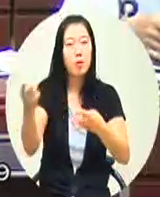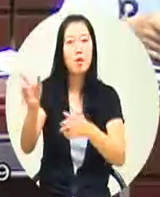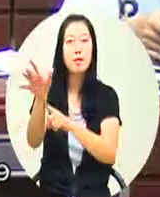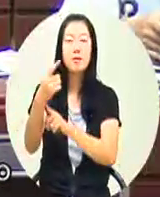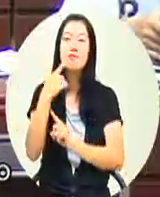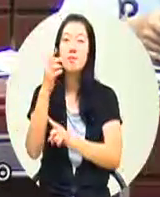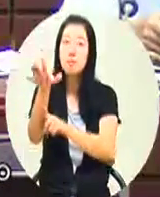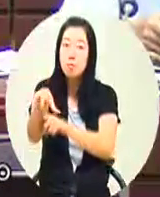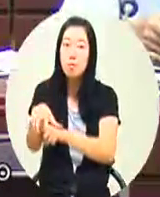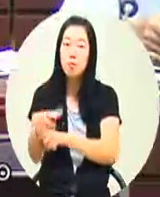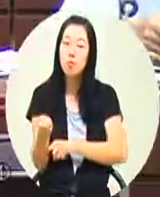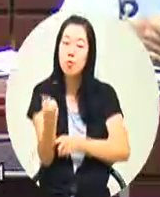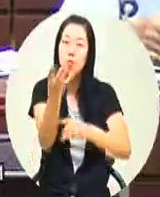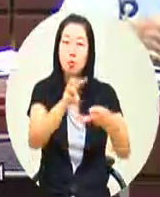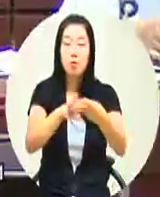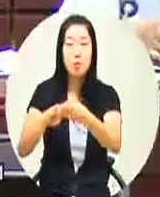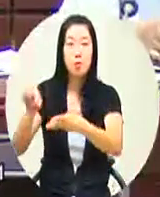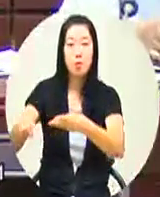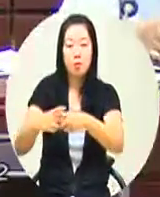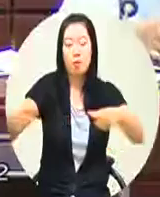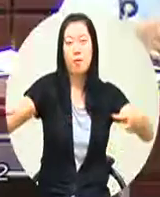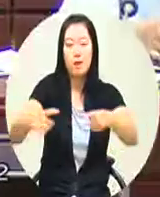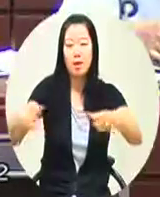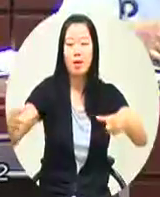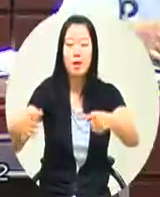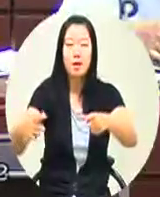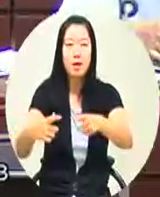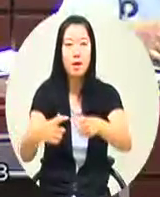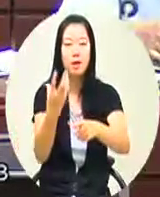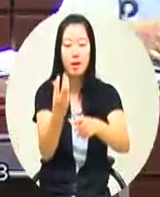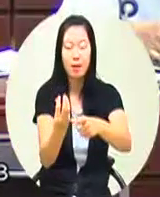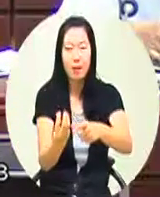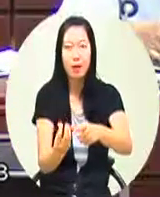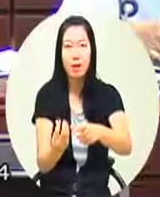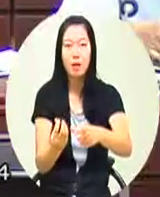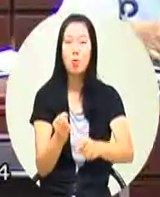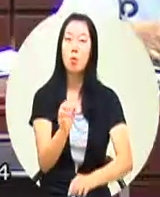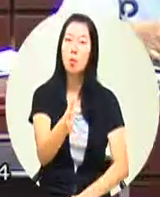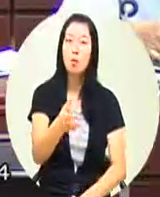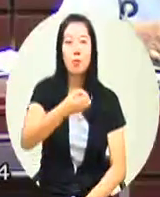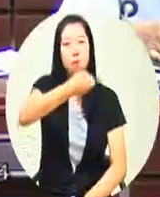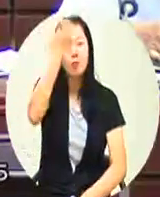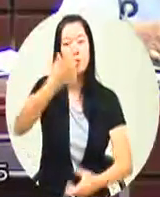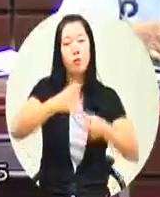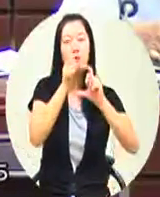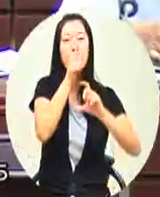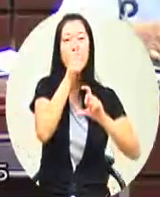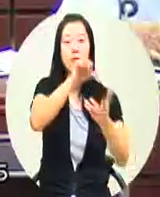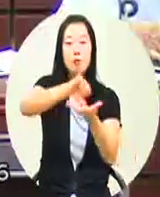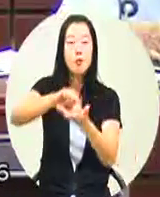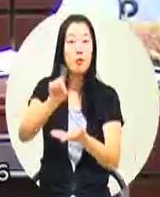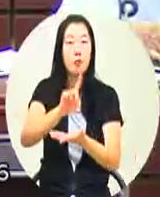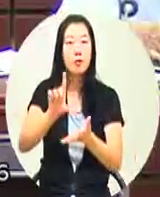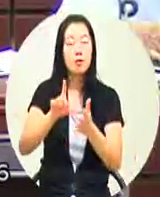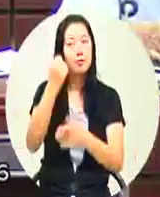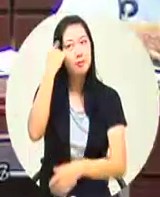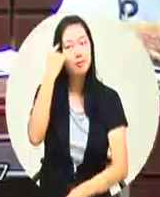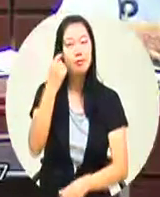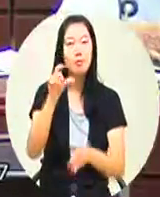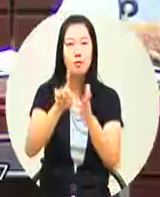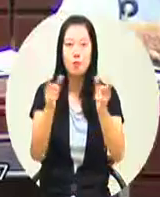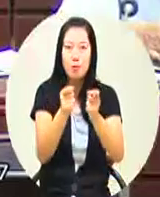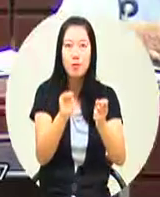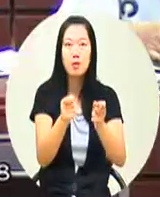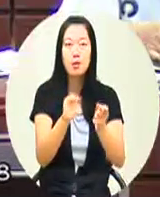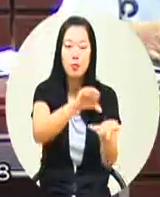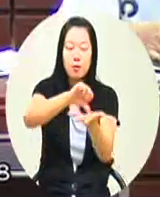田，现在变成就是面积就是很少了啊，因为大家年轻人返乡了，他需要去种的是短期作物啦、长期作物这样子